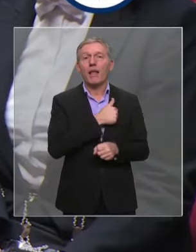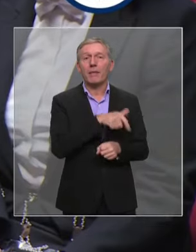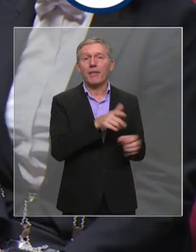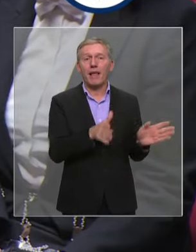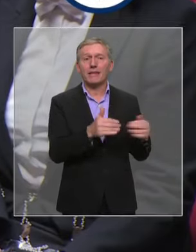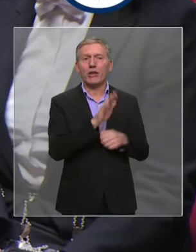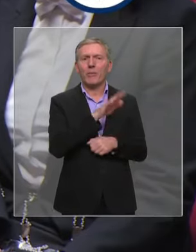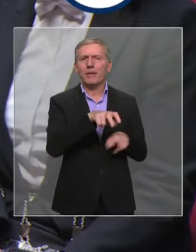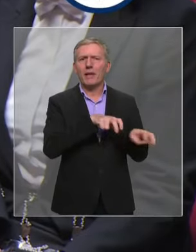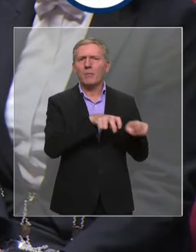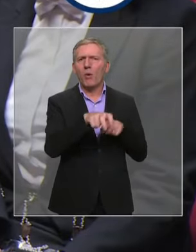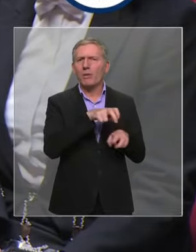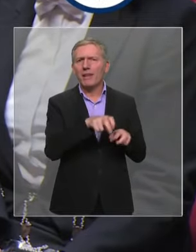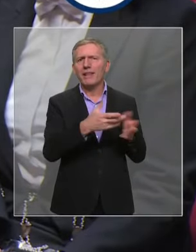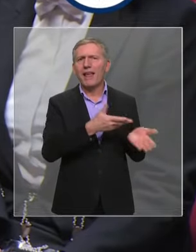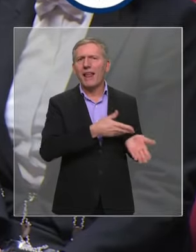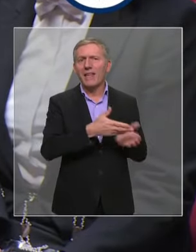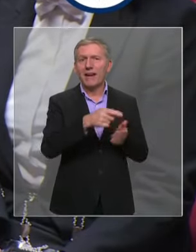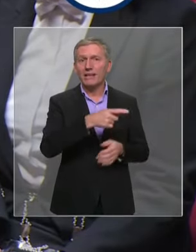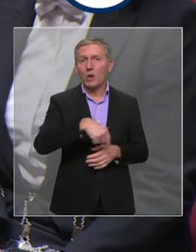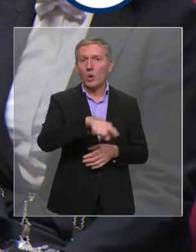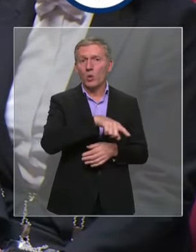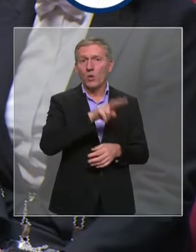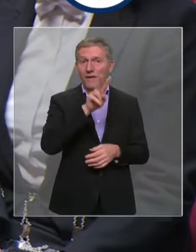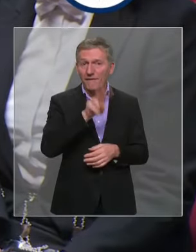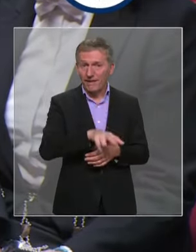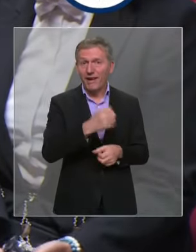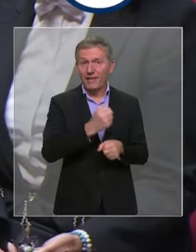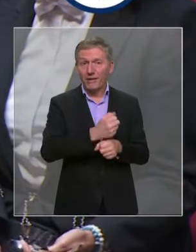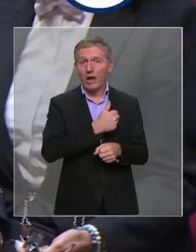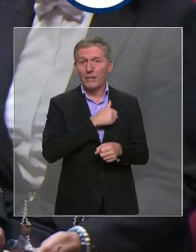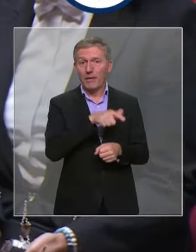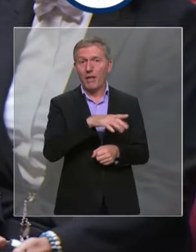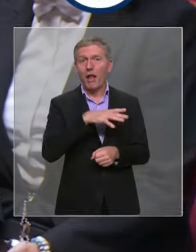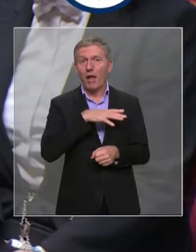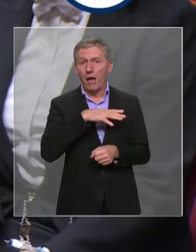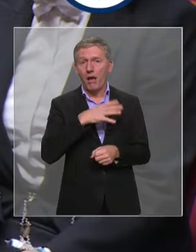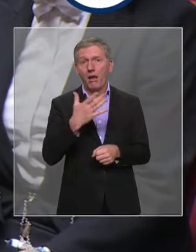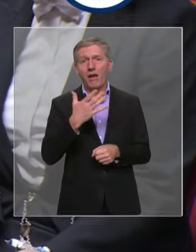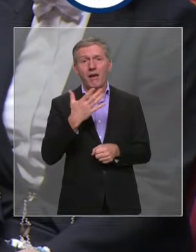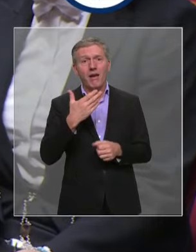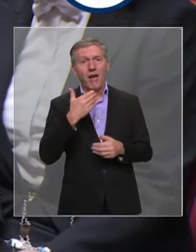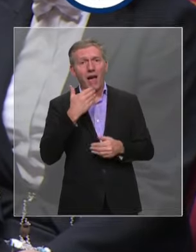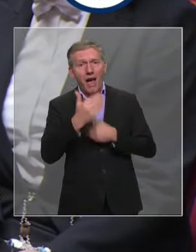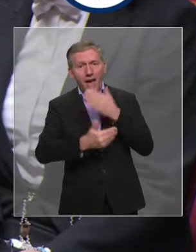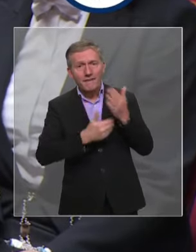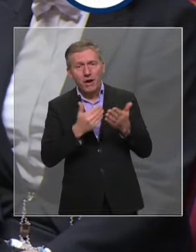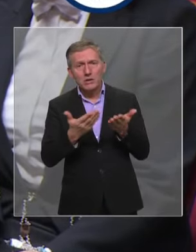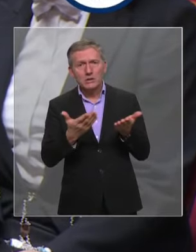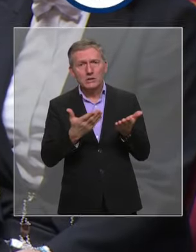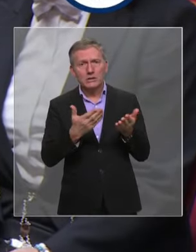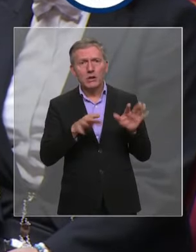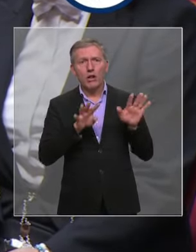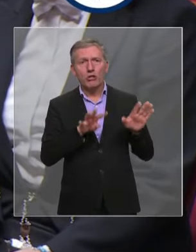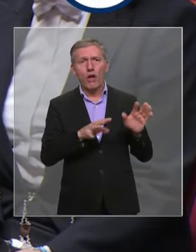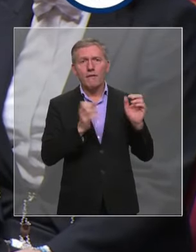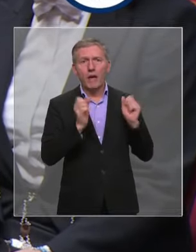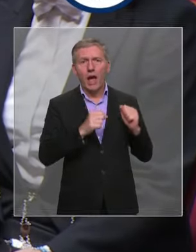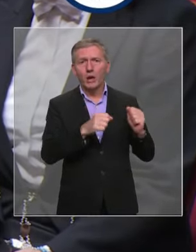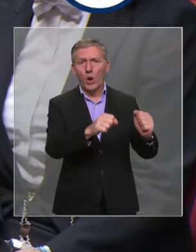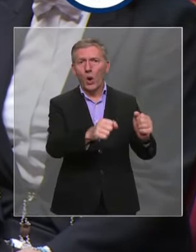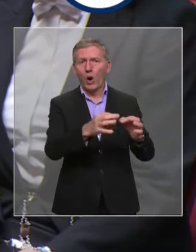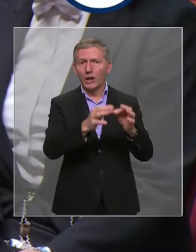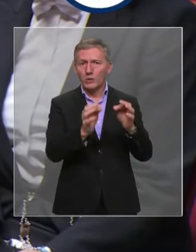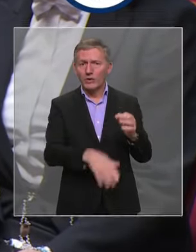secteur de la mobilité et de la livraison, qui sont les vrais, eux ont bénéficié d'avancées permises par les 9 accords qui ont été